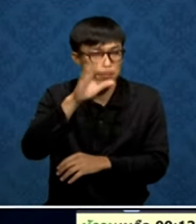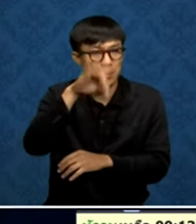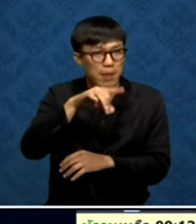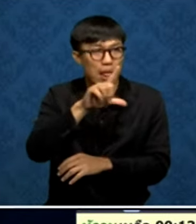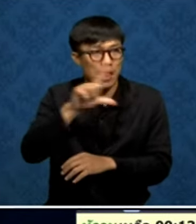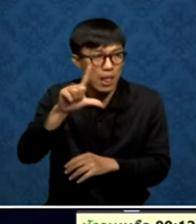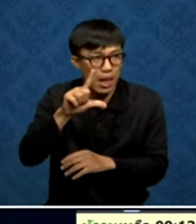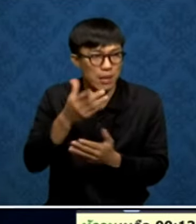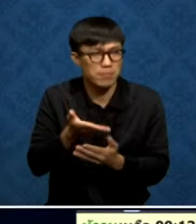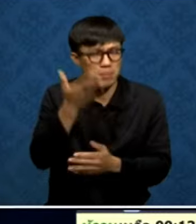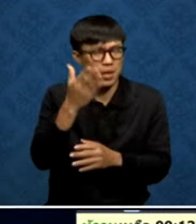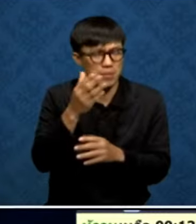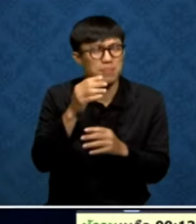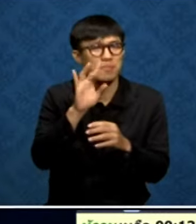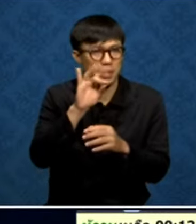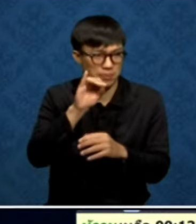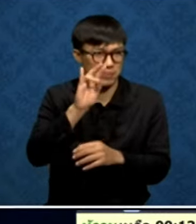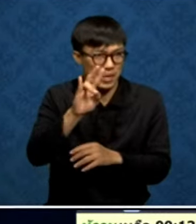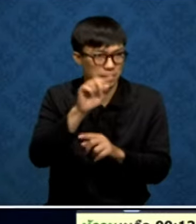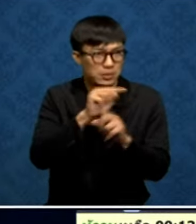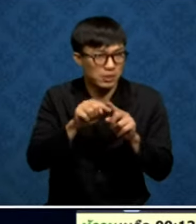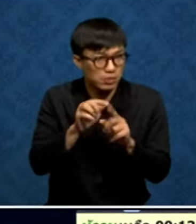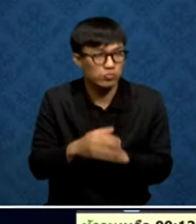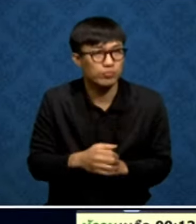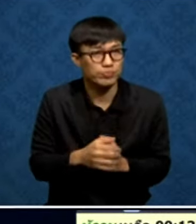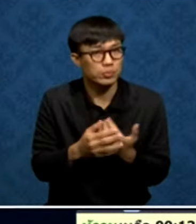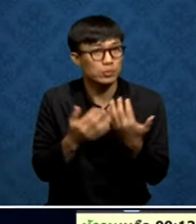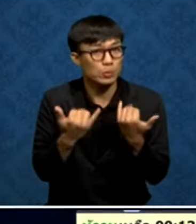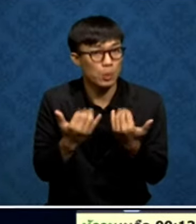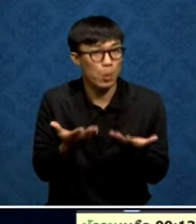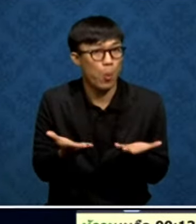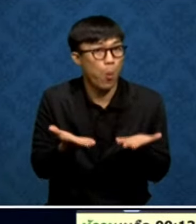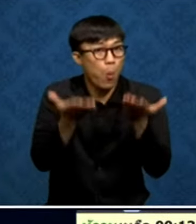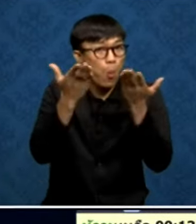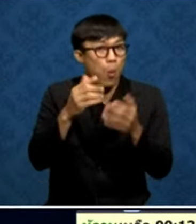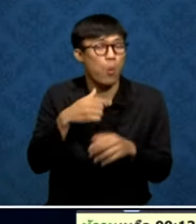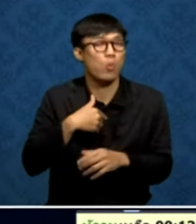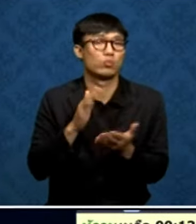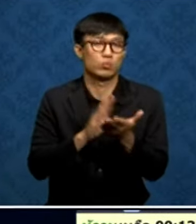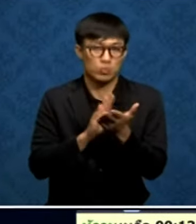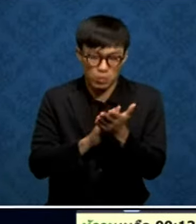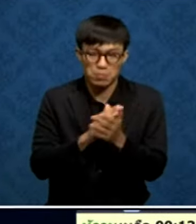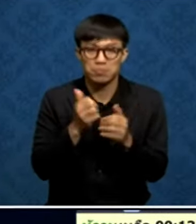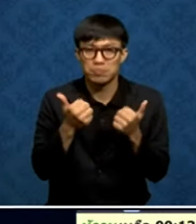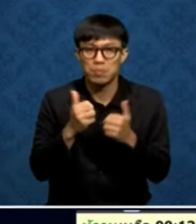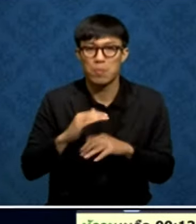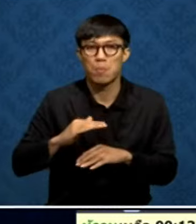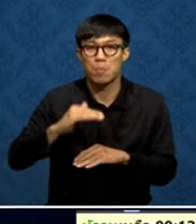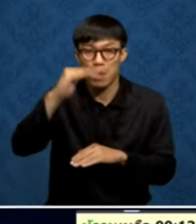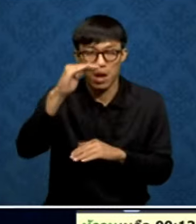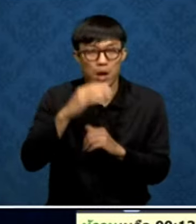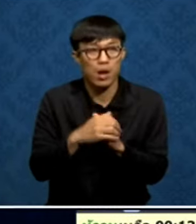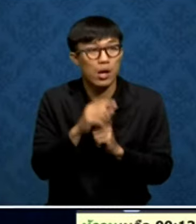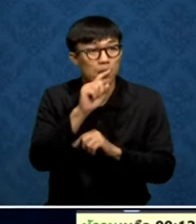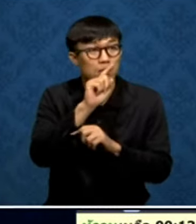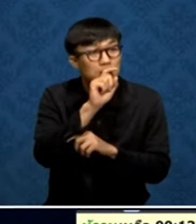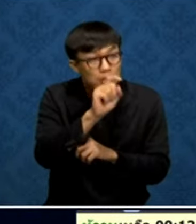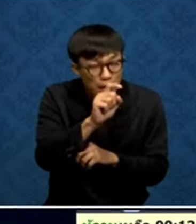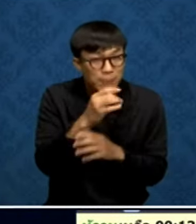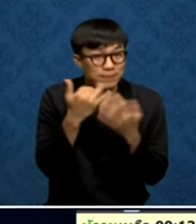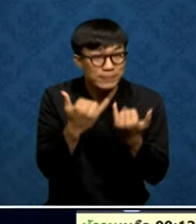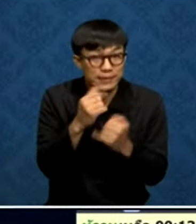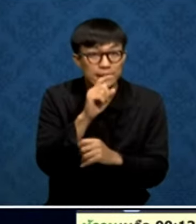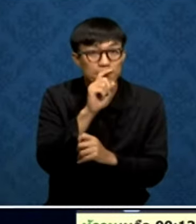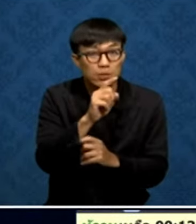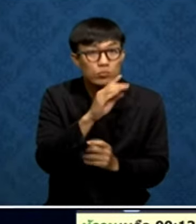ขึ้น 87% จากปีที่แล้วนะครับตรงนี้นับว่ามากเป็นปฏิการครับขอชื่นชมนะครับแต่ท่านประธานครับคำถามที่ผมอยากจะถามครับ